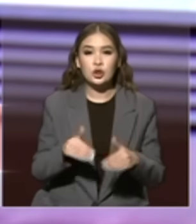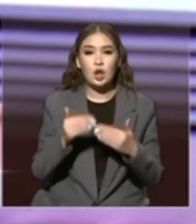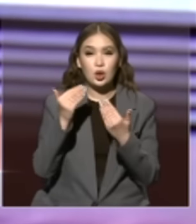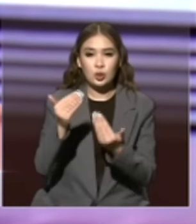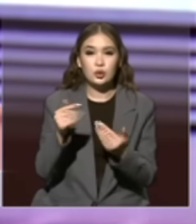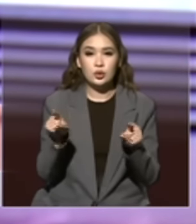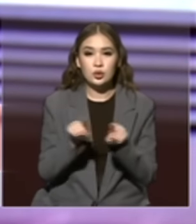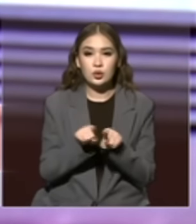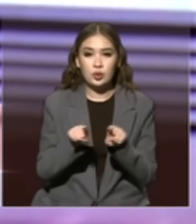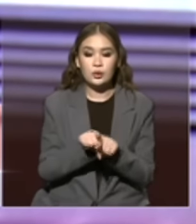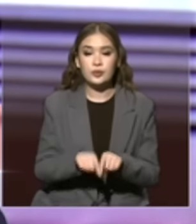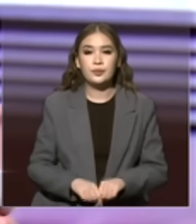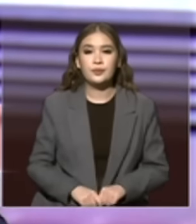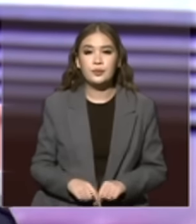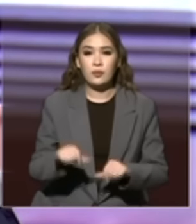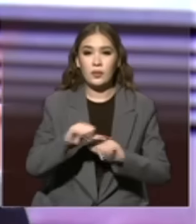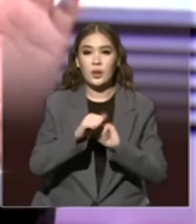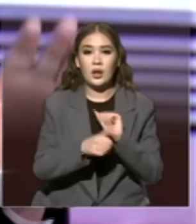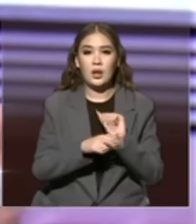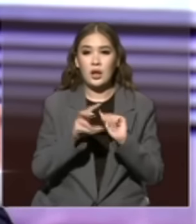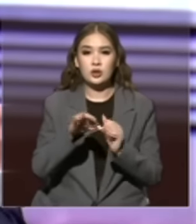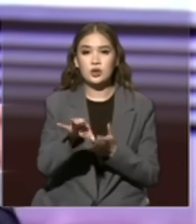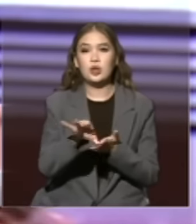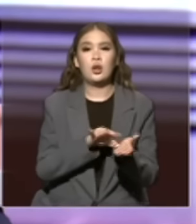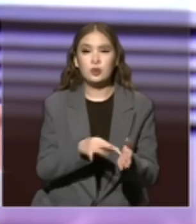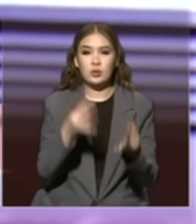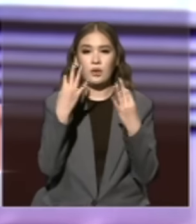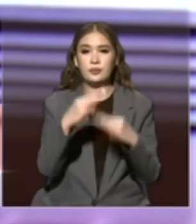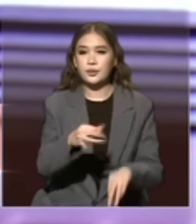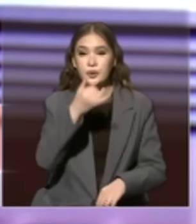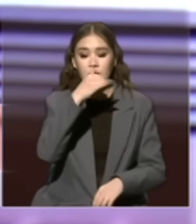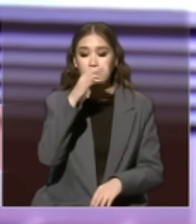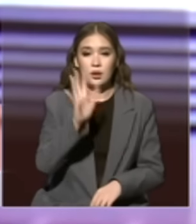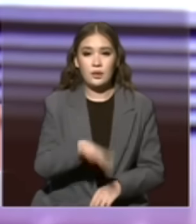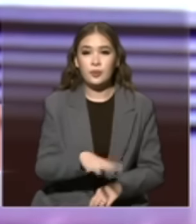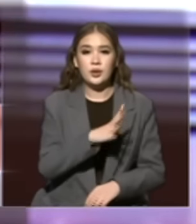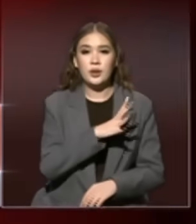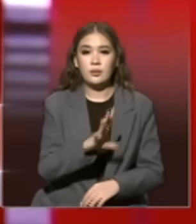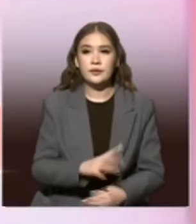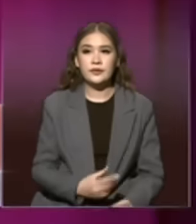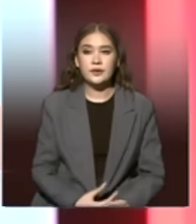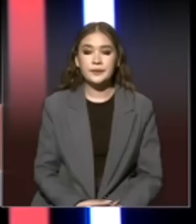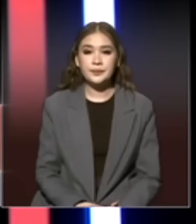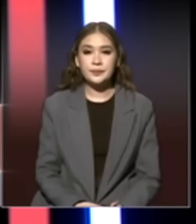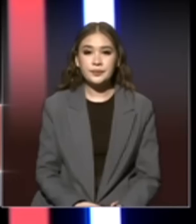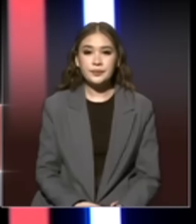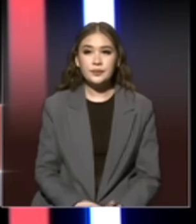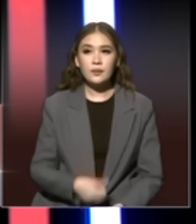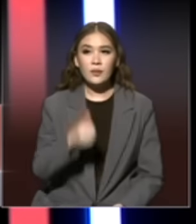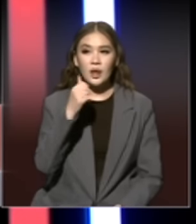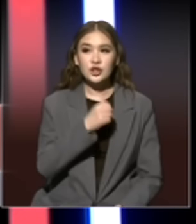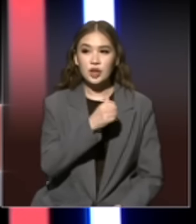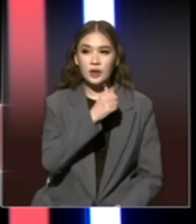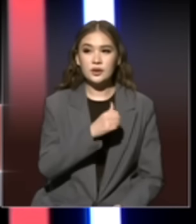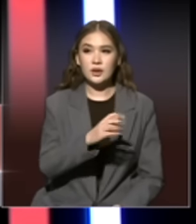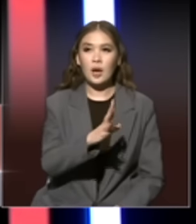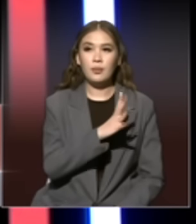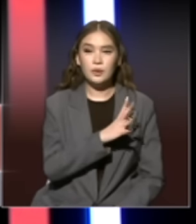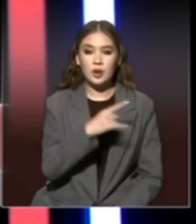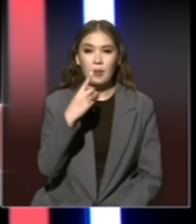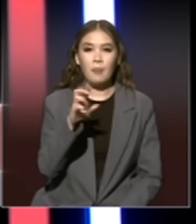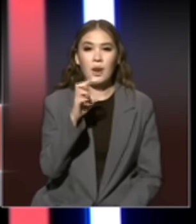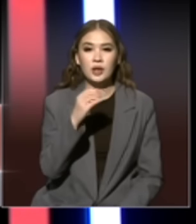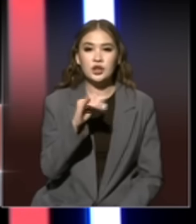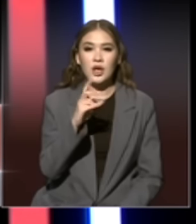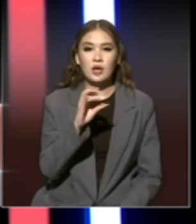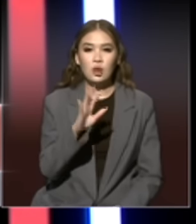құзыретіне жататын нәрсе. 16 жыл болғаннан кейін бірден ол шығып кетеді деген әңгіме жоқ. Қылмыстық істі көре тұра жасырып қалды деп айыпталған Байжанов мысалға,